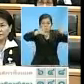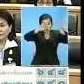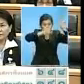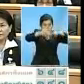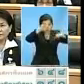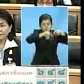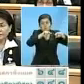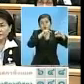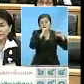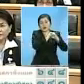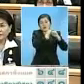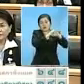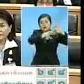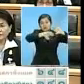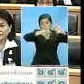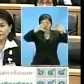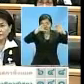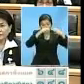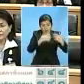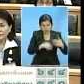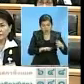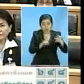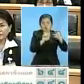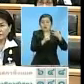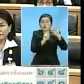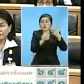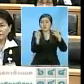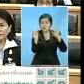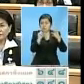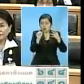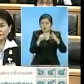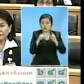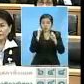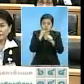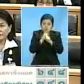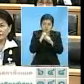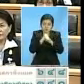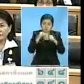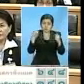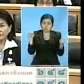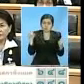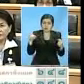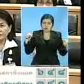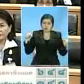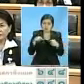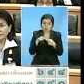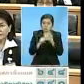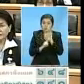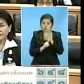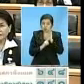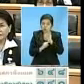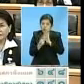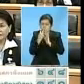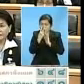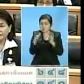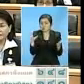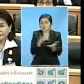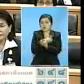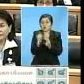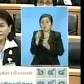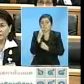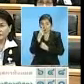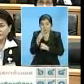างๆแต่หน้าที่ที่สำคัญประการที่3ก็คือจะต้องเป็นตัวอย่างที่ดีให้กับสังคมอันนี้เป็นหน้าที่หลักของพวกเราทุกค